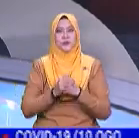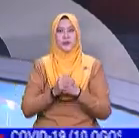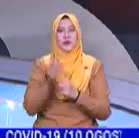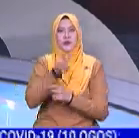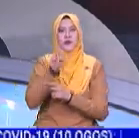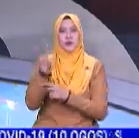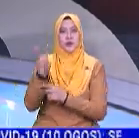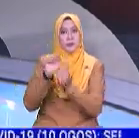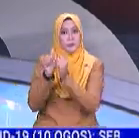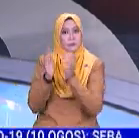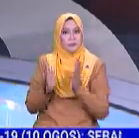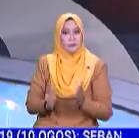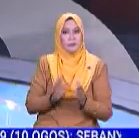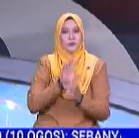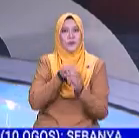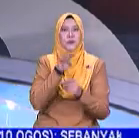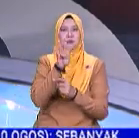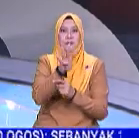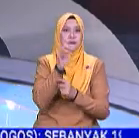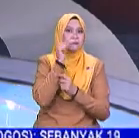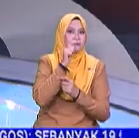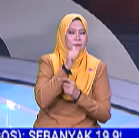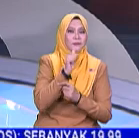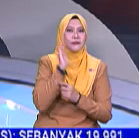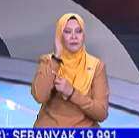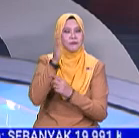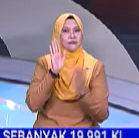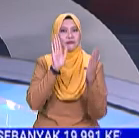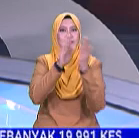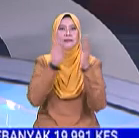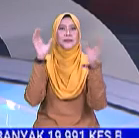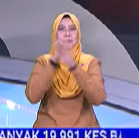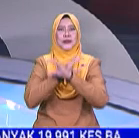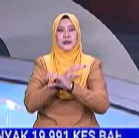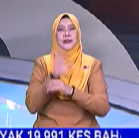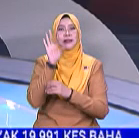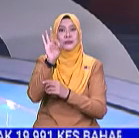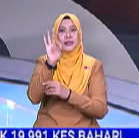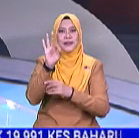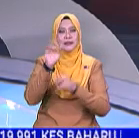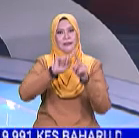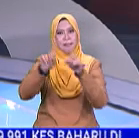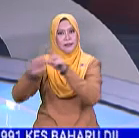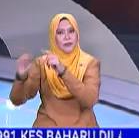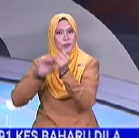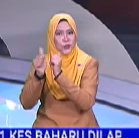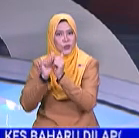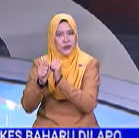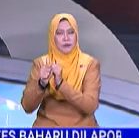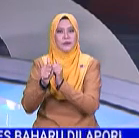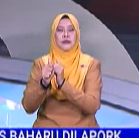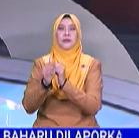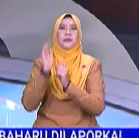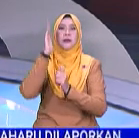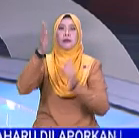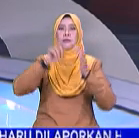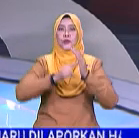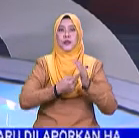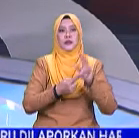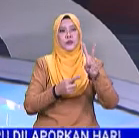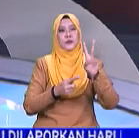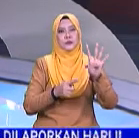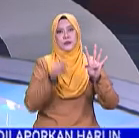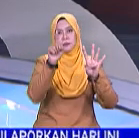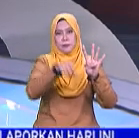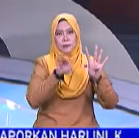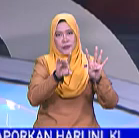seramai 22 atlet termasuk 4 atlet wanita akan menggalas cabaran negara dalam 9 jenis sukan pada temasya berkenaan yang akan berlangsung pada 24